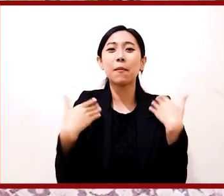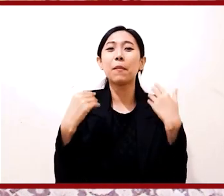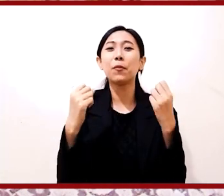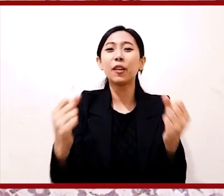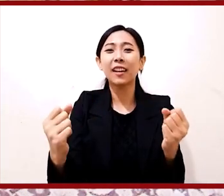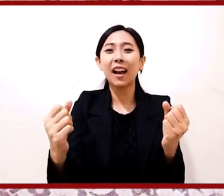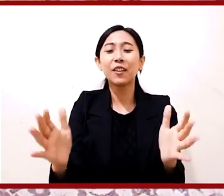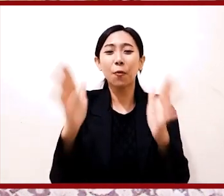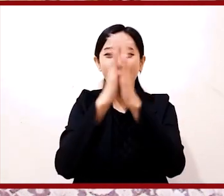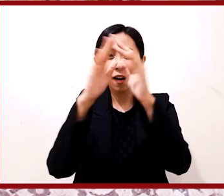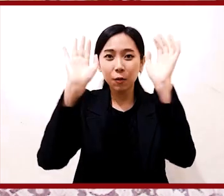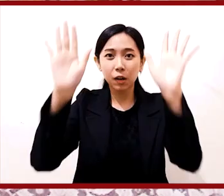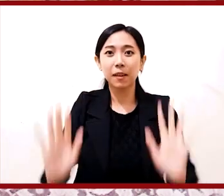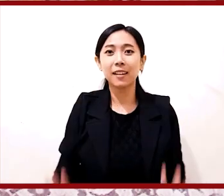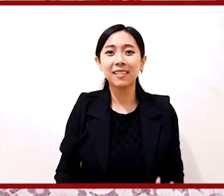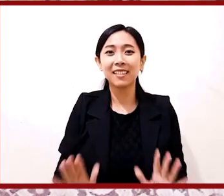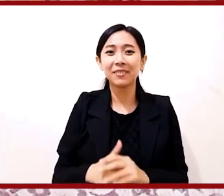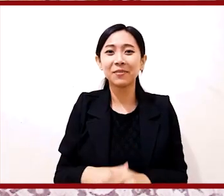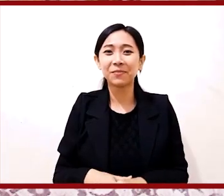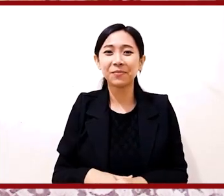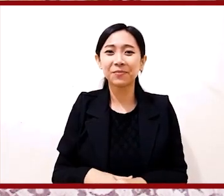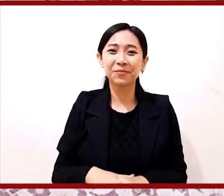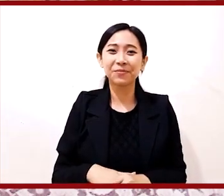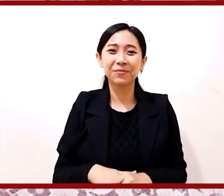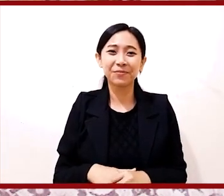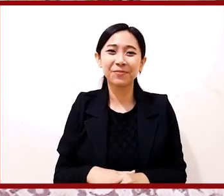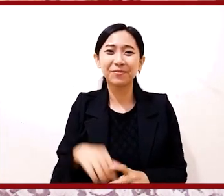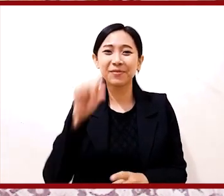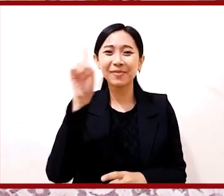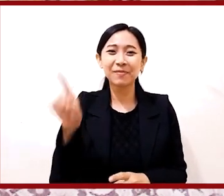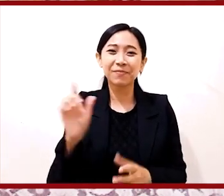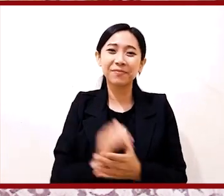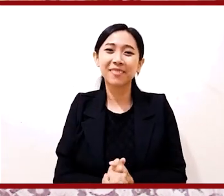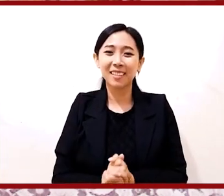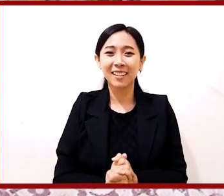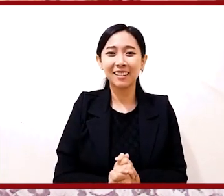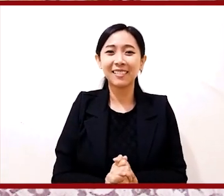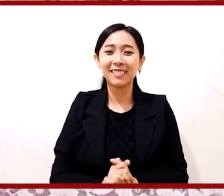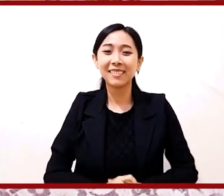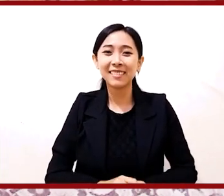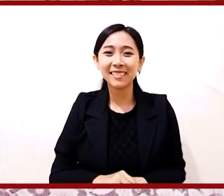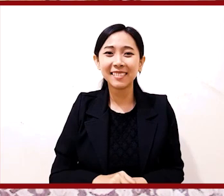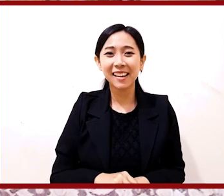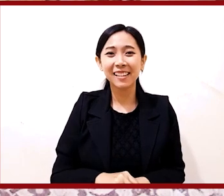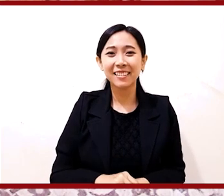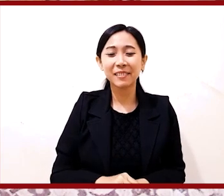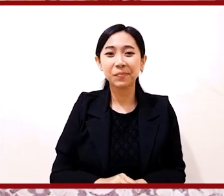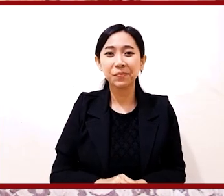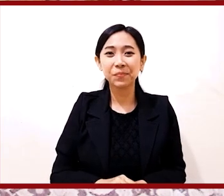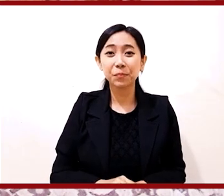yang memulihkan, doa yang luar biasa. Pertanyaan buat kita, keluarga GKI yang dikasihi